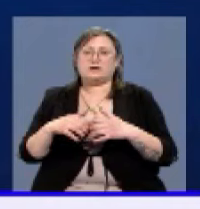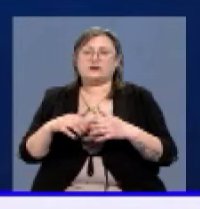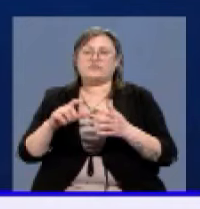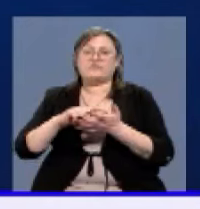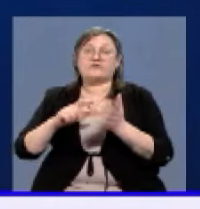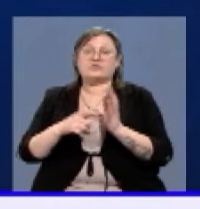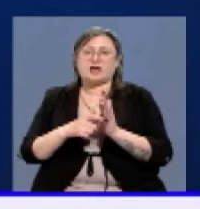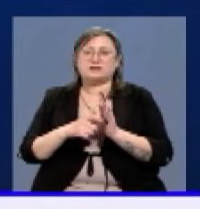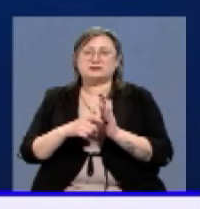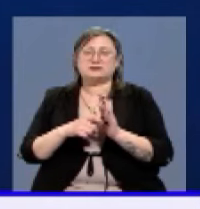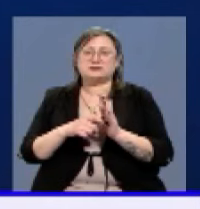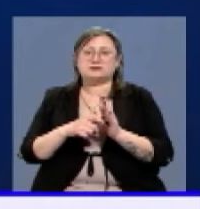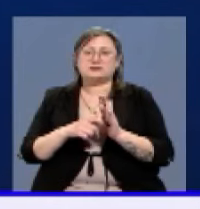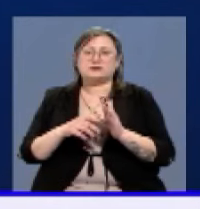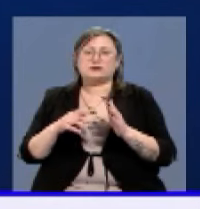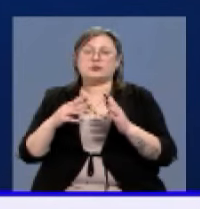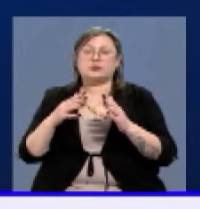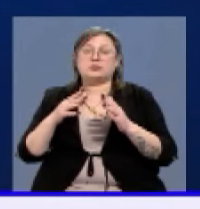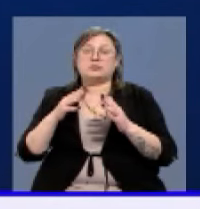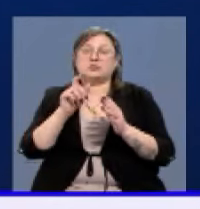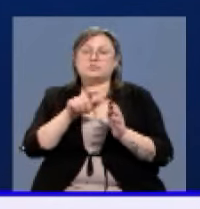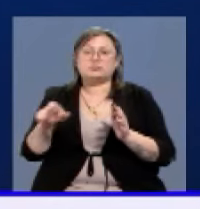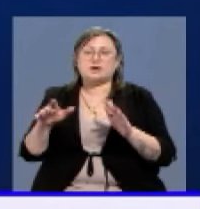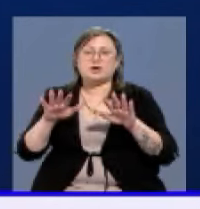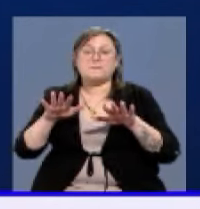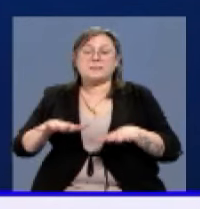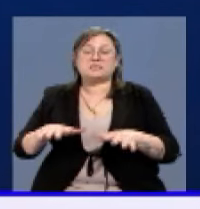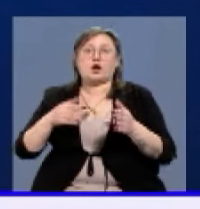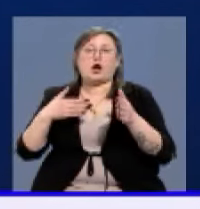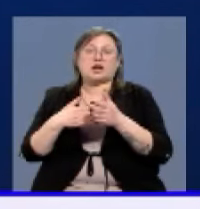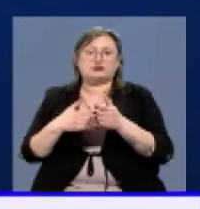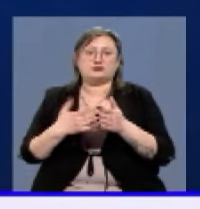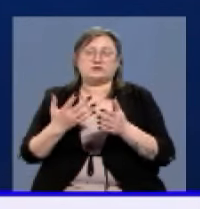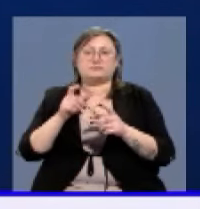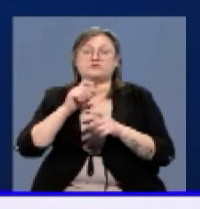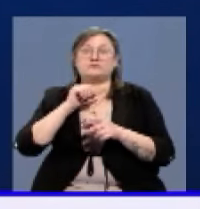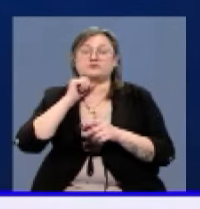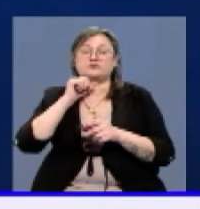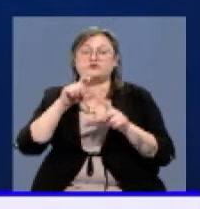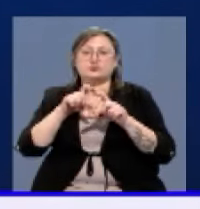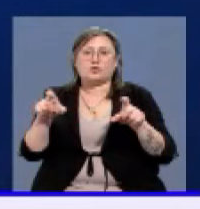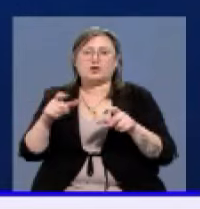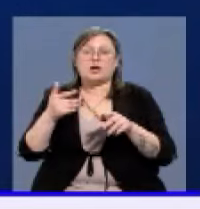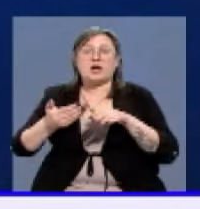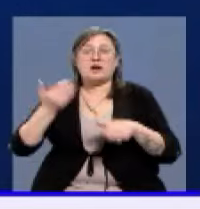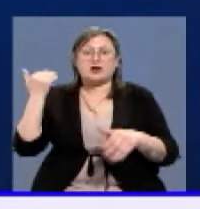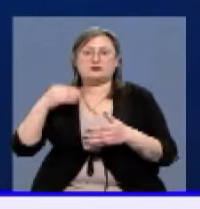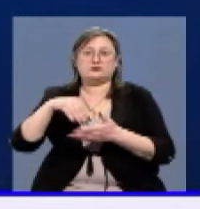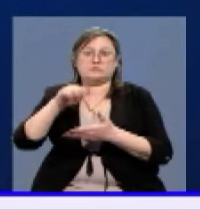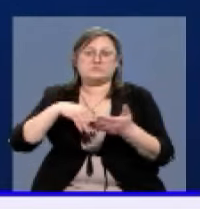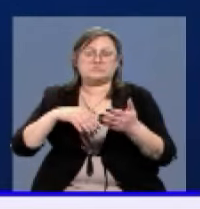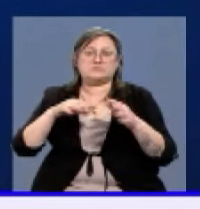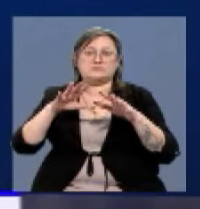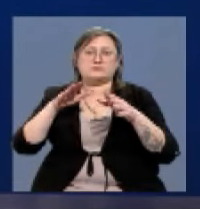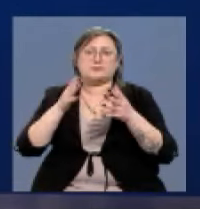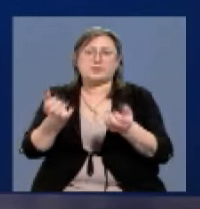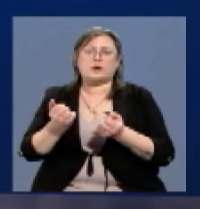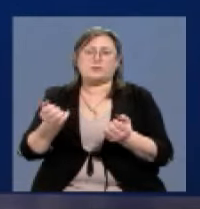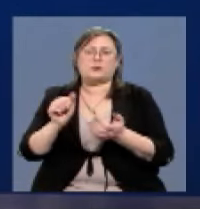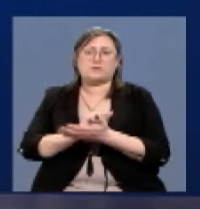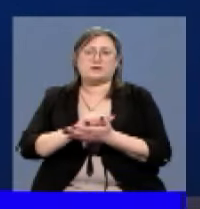олардың заңды өкілдерінің өтініші, екіншіден баланың жаңа туу туралы куәлігінің көшірмесі, сканерленген, және де